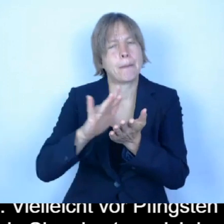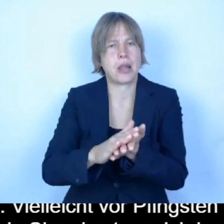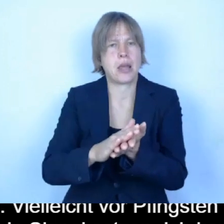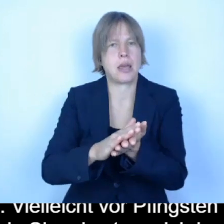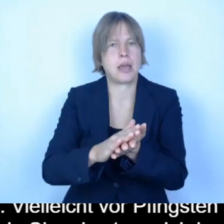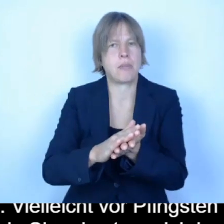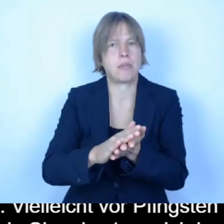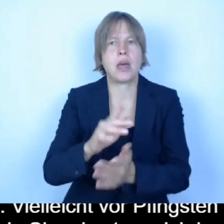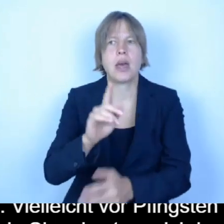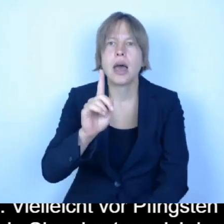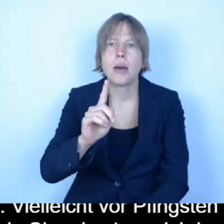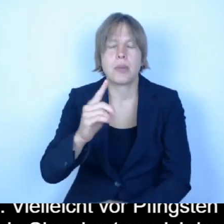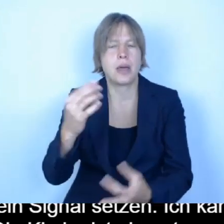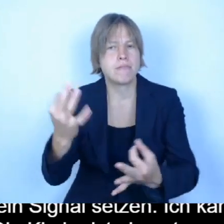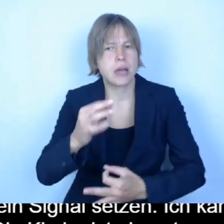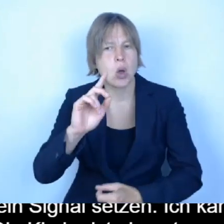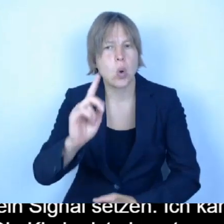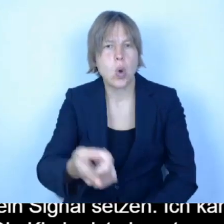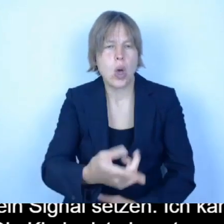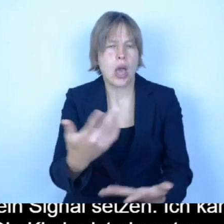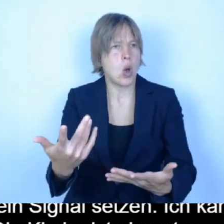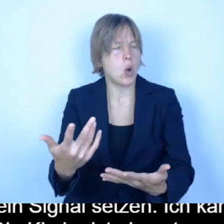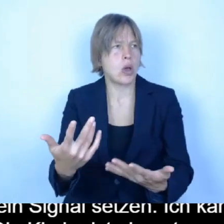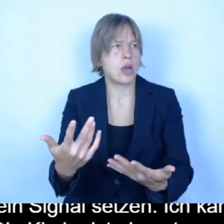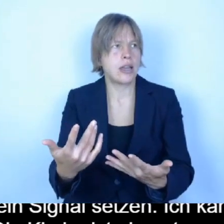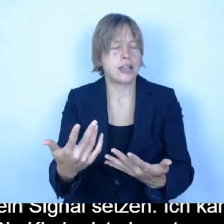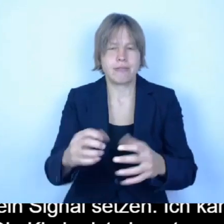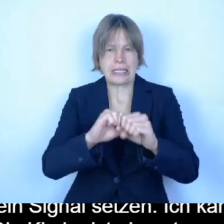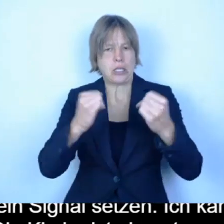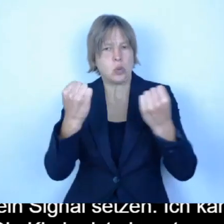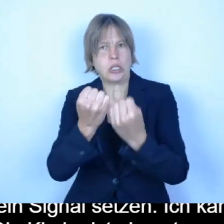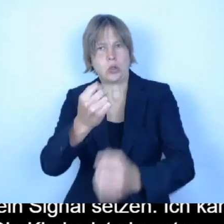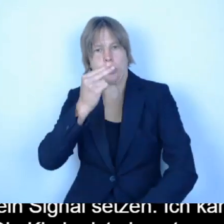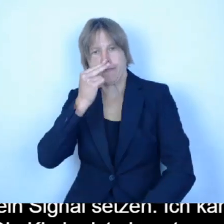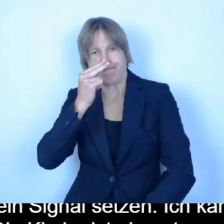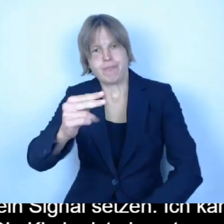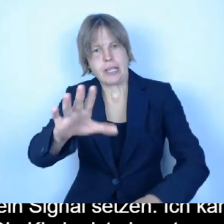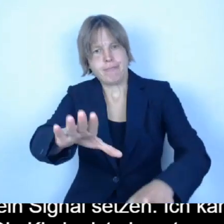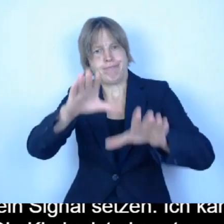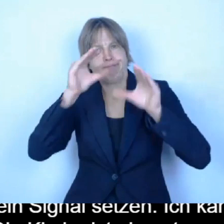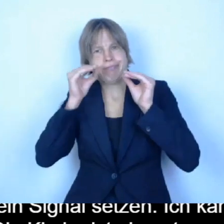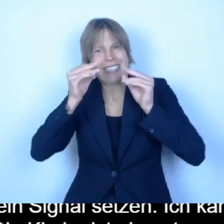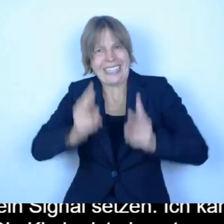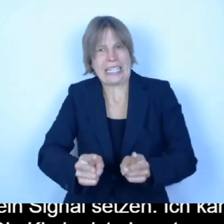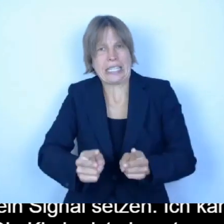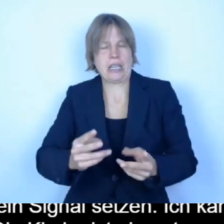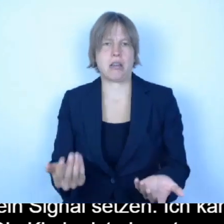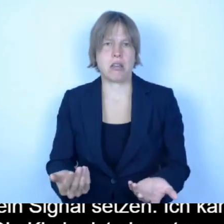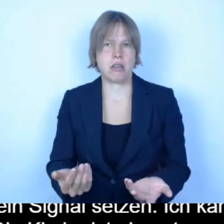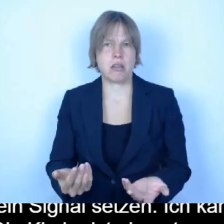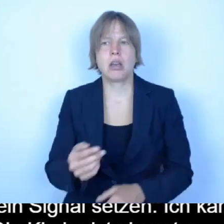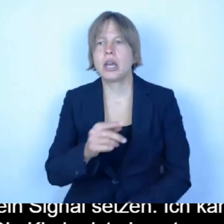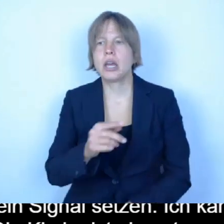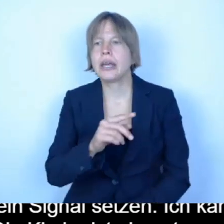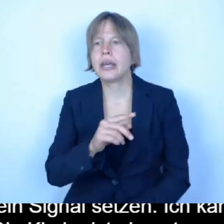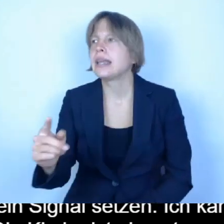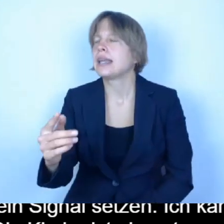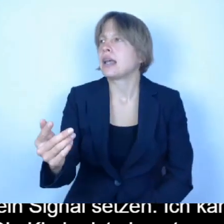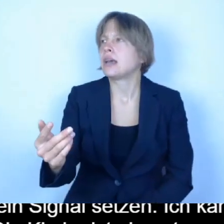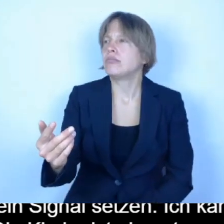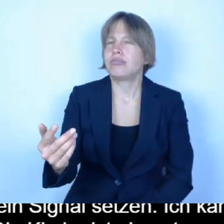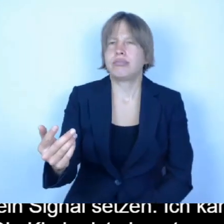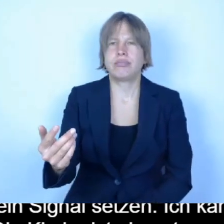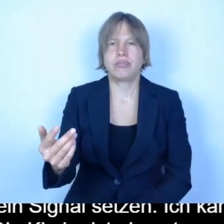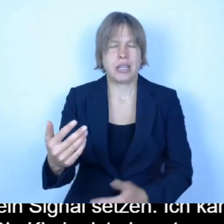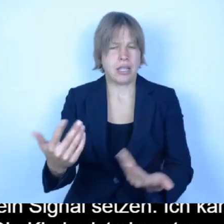so, sozusagen nicht das Klassische, was jetzt eigentlich auf dem Plan steht, runterzuspielen, sondern, wie der Bernd meint, eben andere Konzepte zu